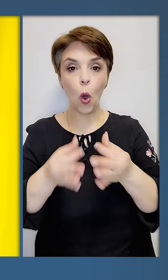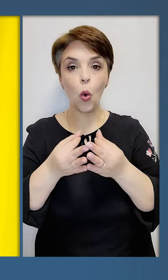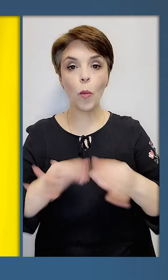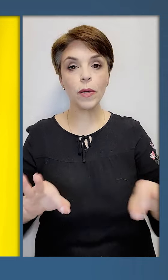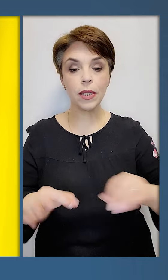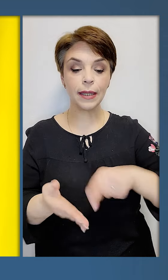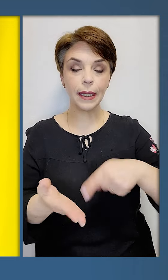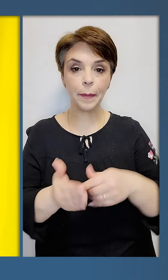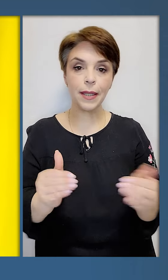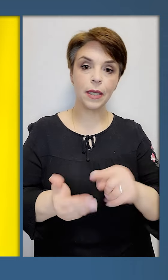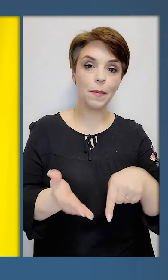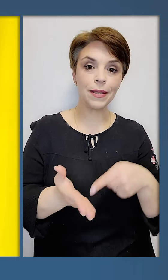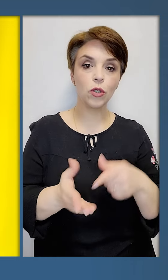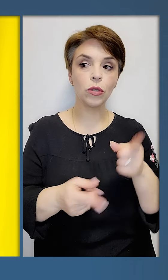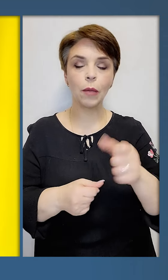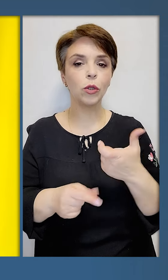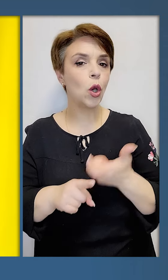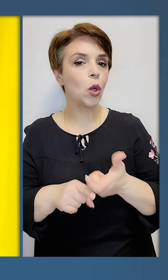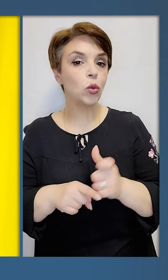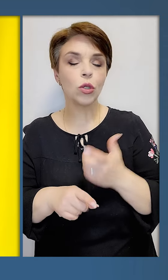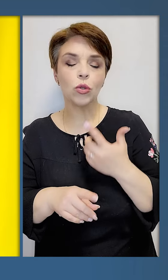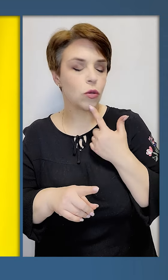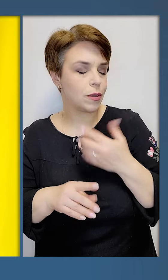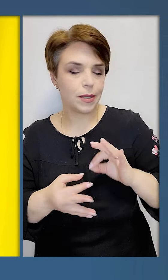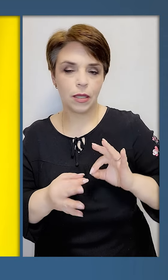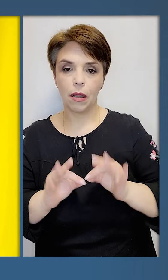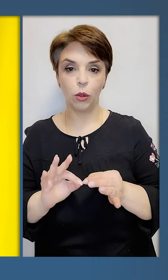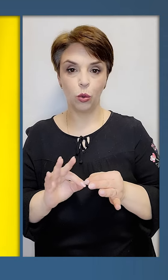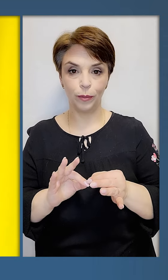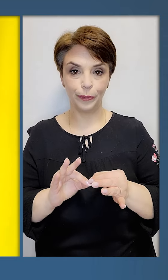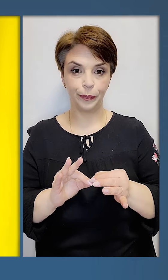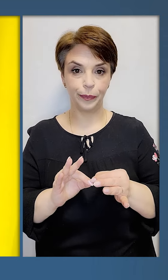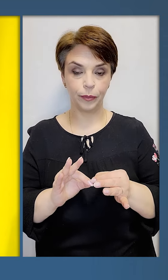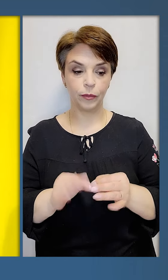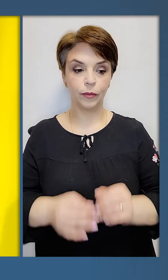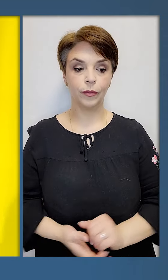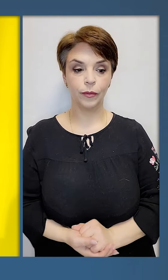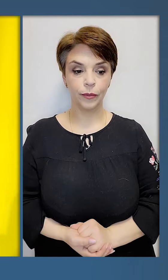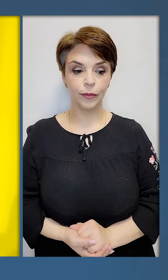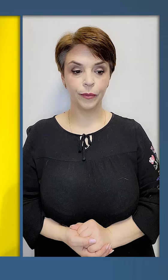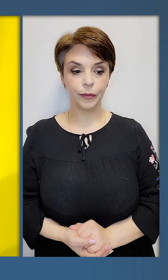міст, містечок маленьких, там, де дуже складно.